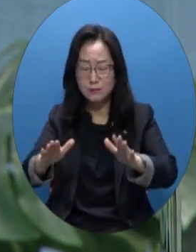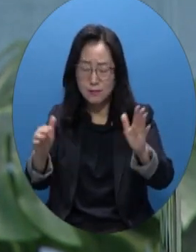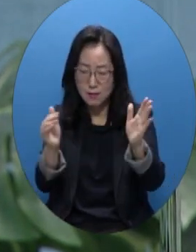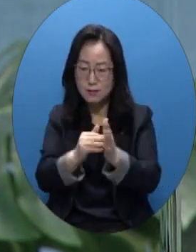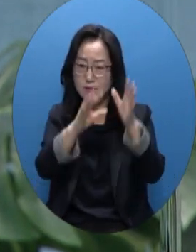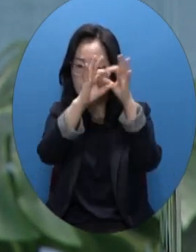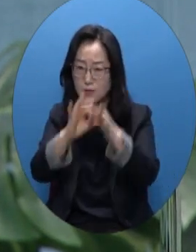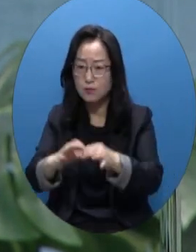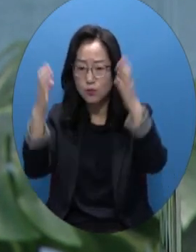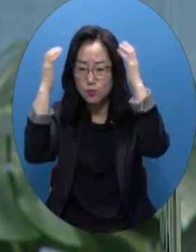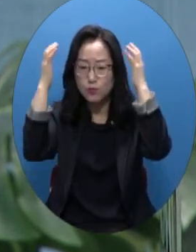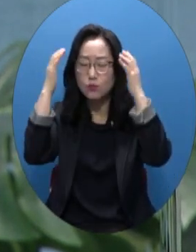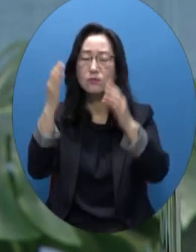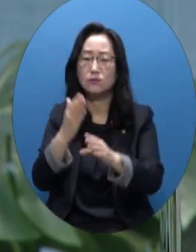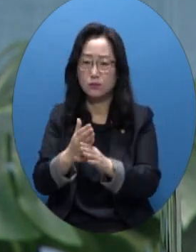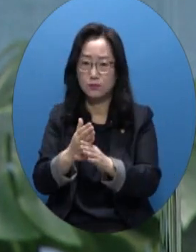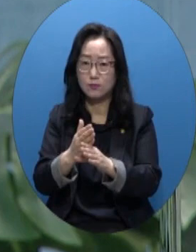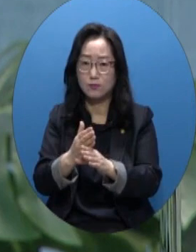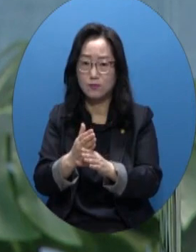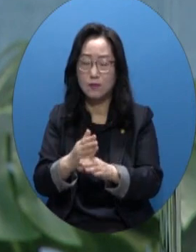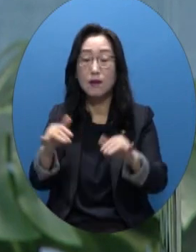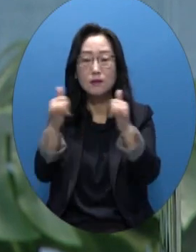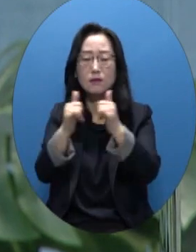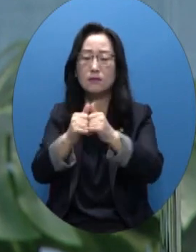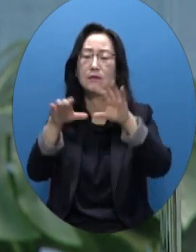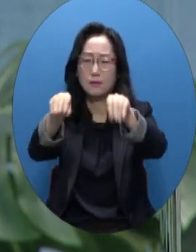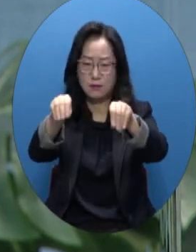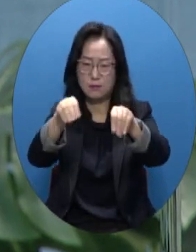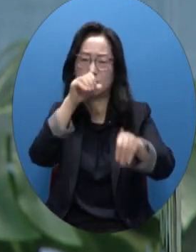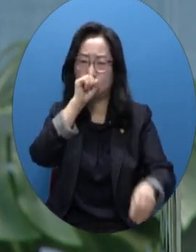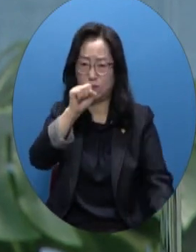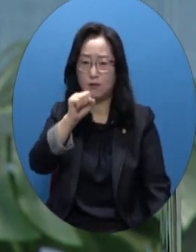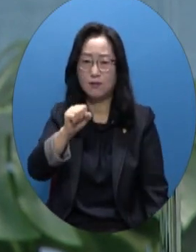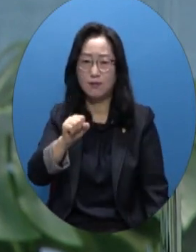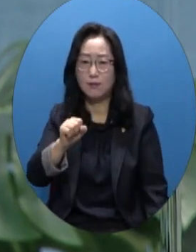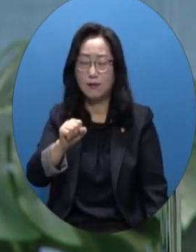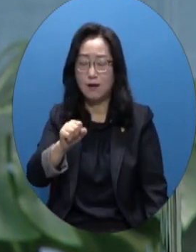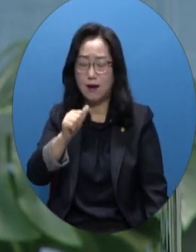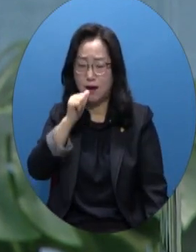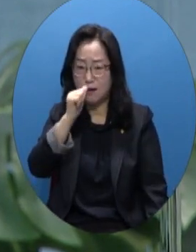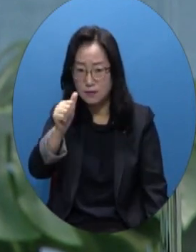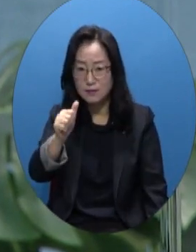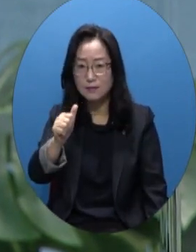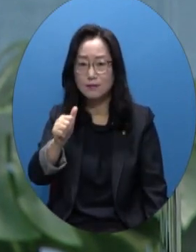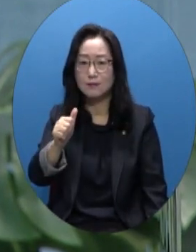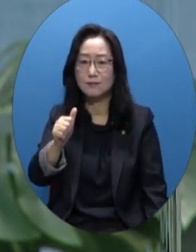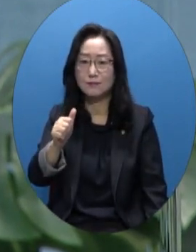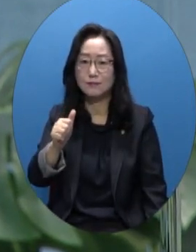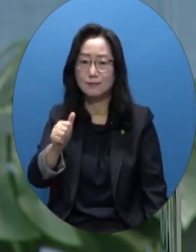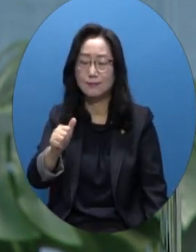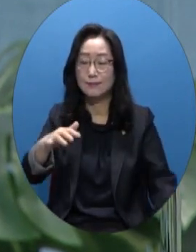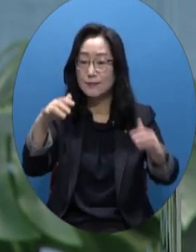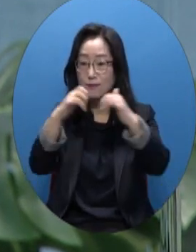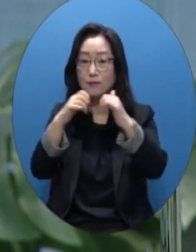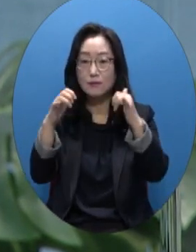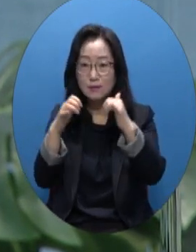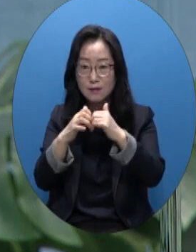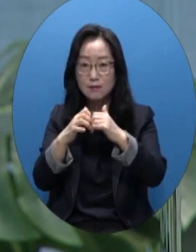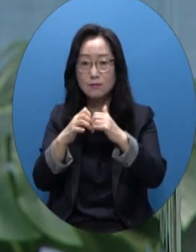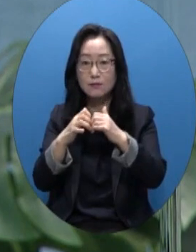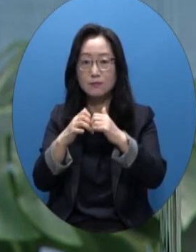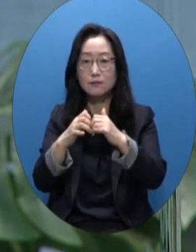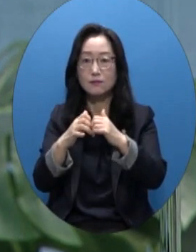것입니다 전쟁은 멈춰 합니다 어떤 경우에도 전쟁은